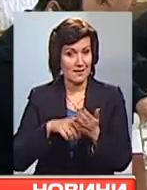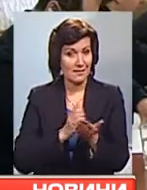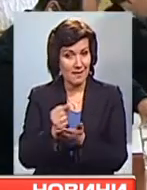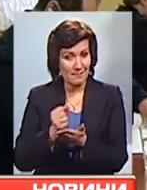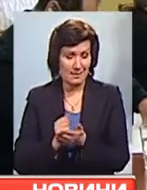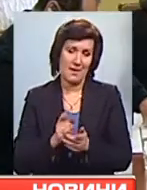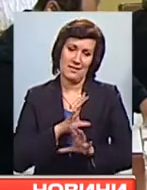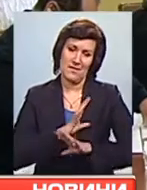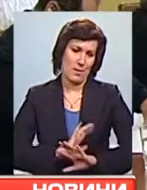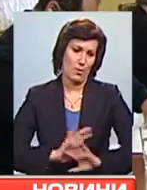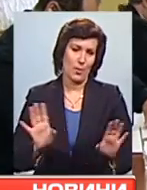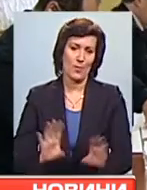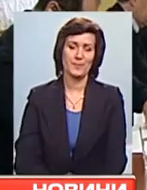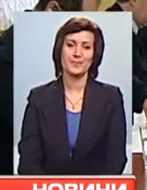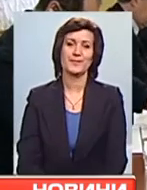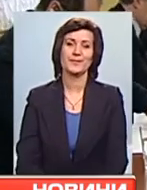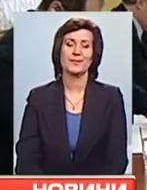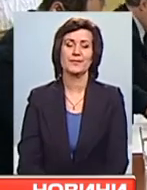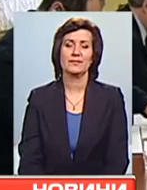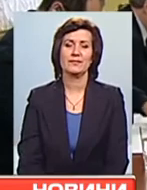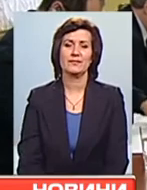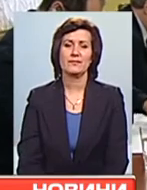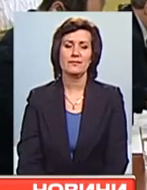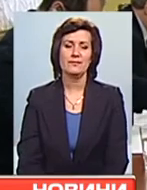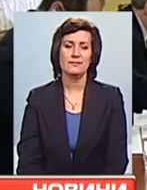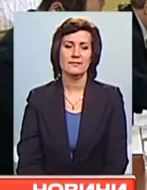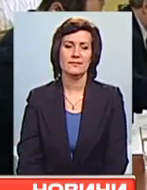серед кандидатів не було. Наталія Балюк, Андрій Скорик, Перший національний.